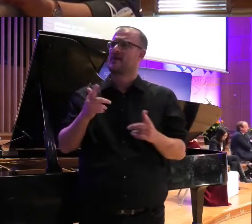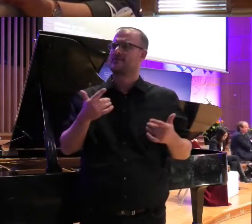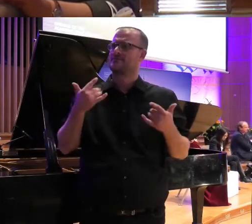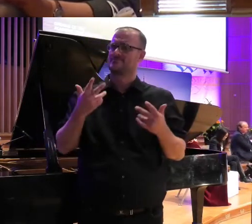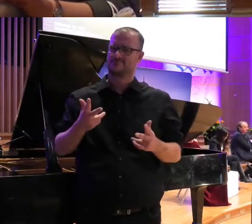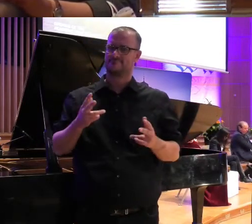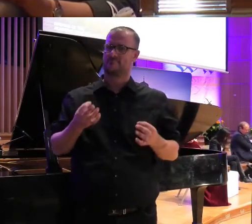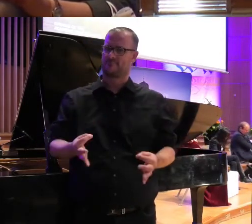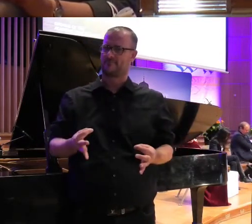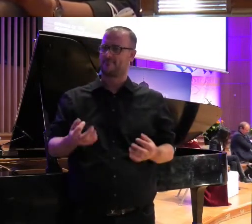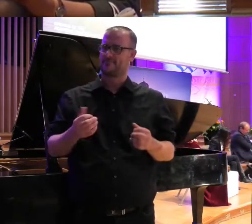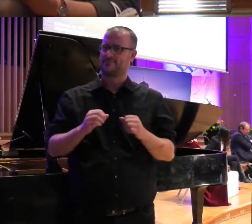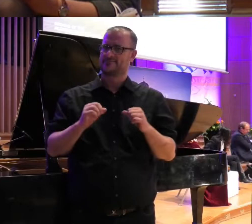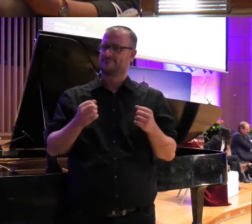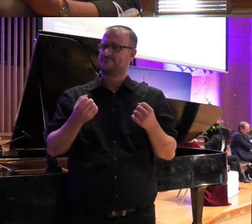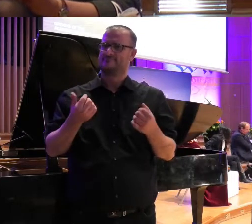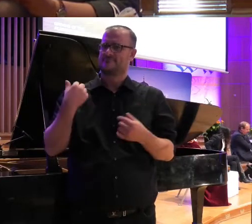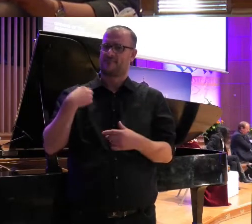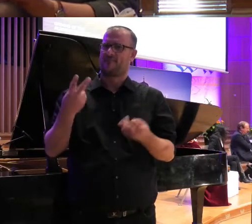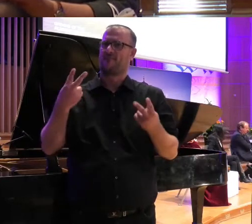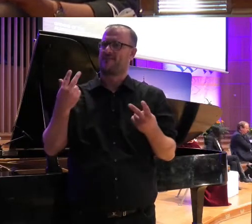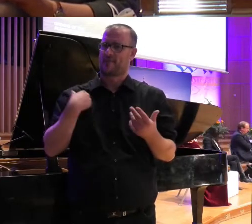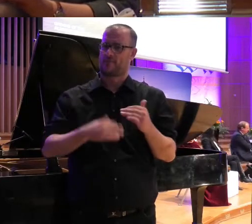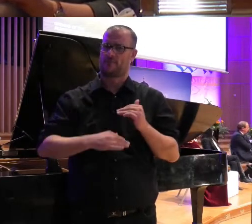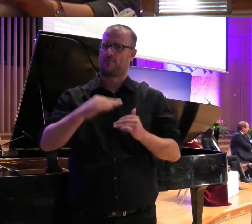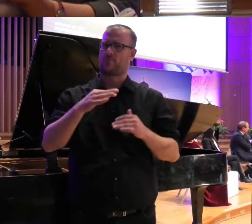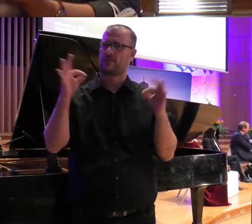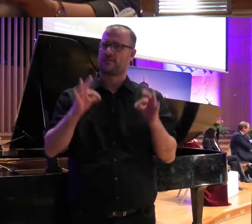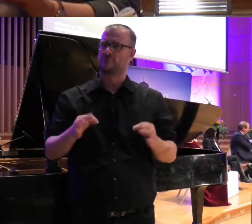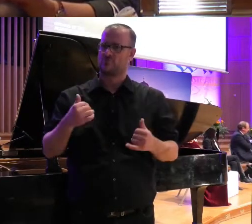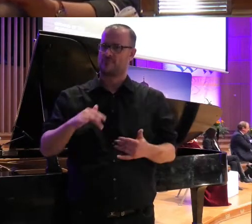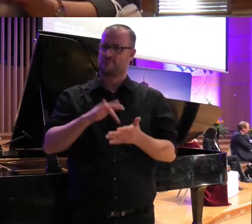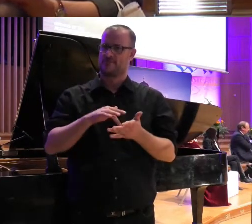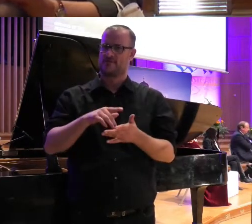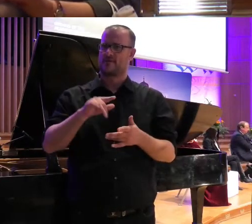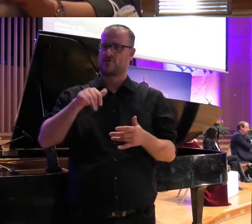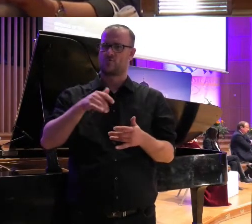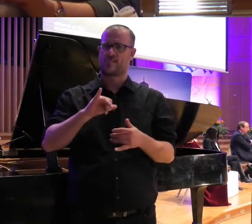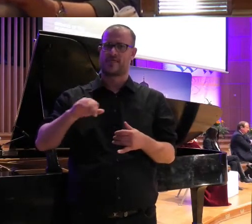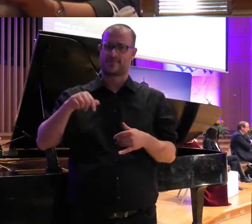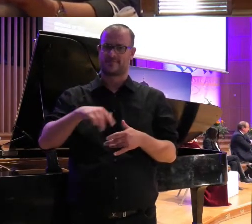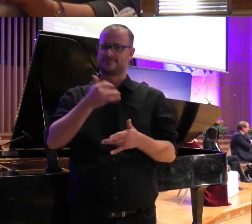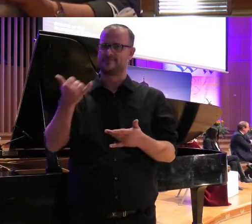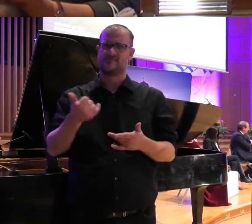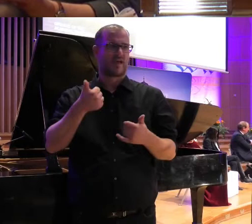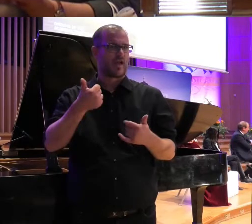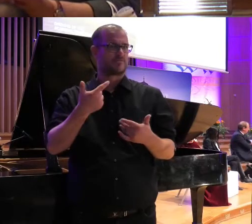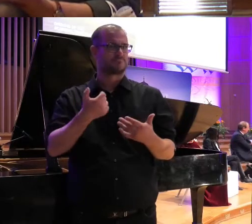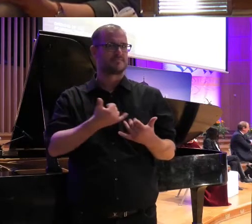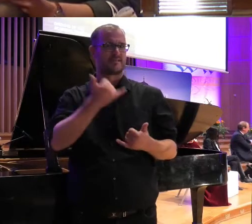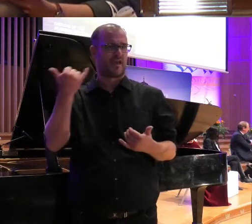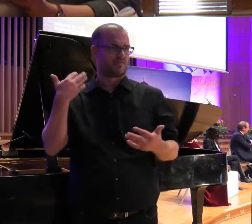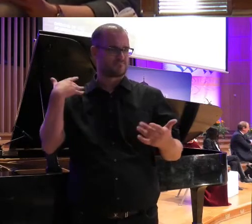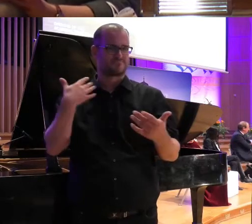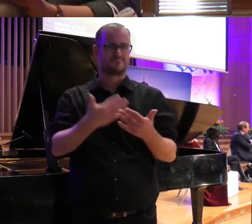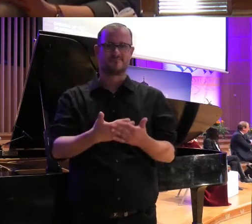so sehr gezeigt, wie wichtig das ist, als die Flutkatastrophe Mitte Juli diesen Jahres. Und in der 71-jährigen Geschichte des THWs stellte